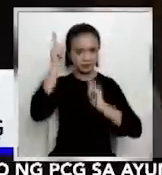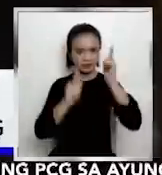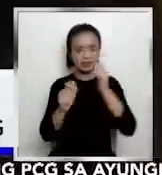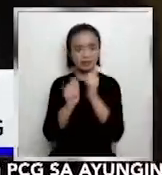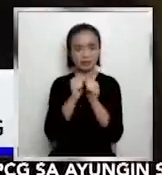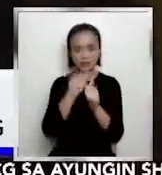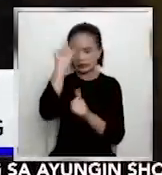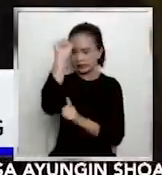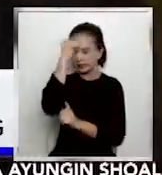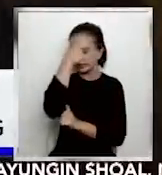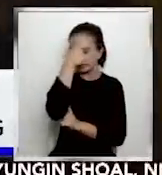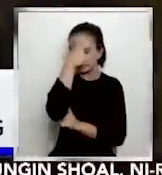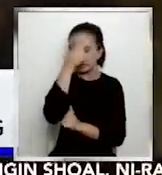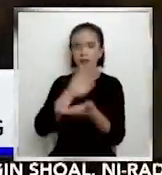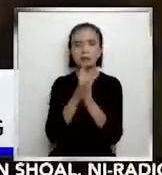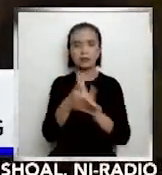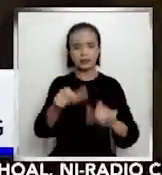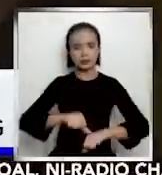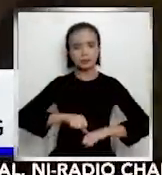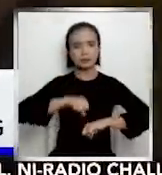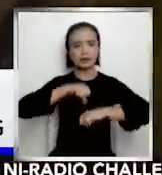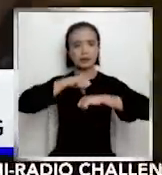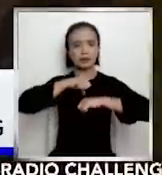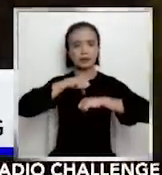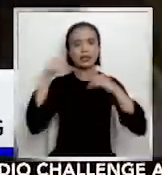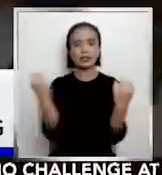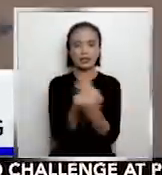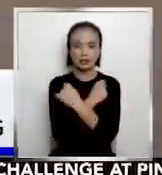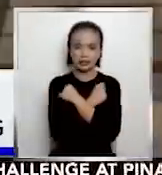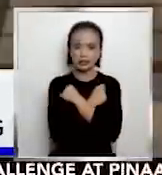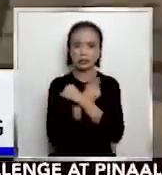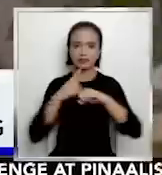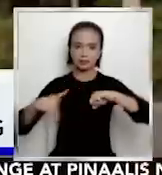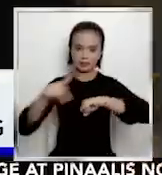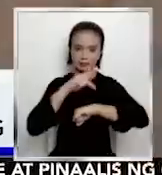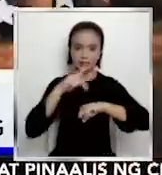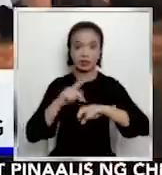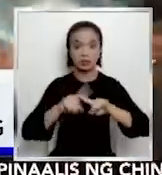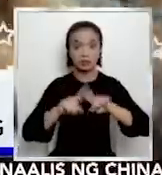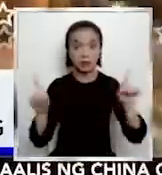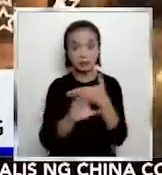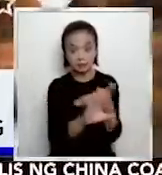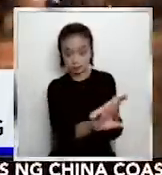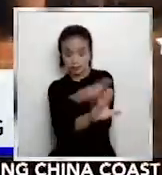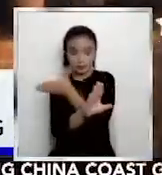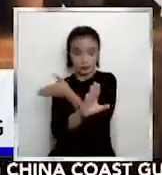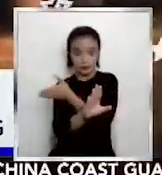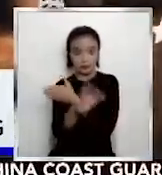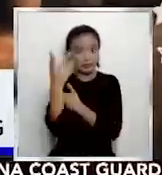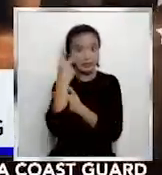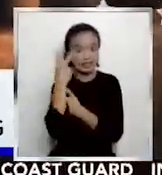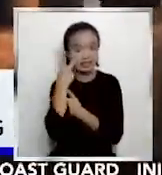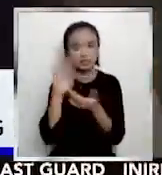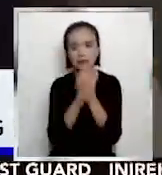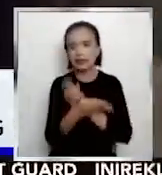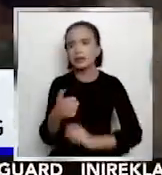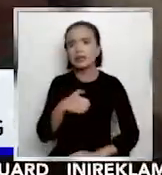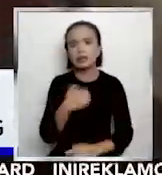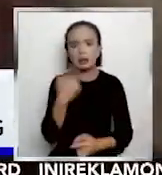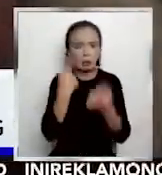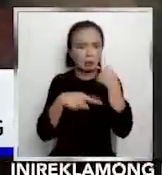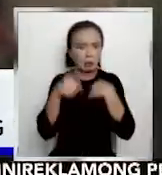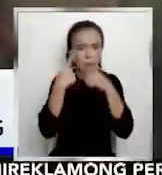na maging proud at mahalin ang ating bayan. Pero bago ang eksenang yan, naging emosyonal din ang